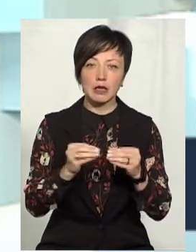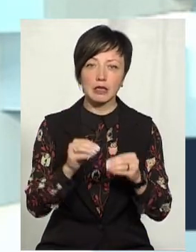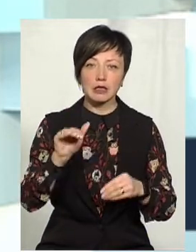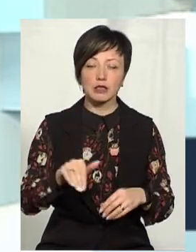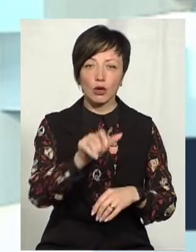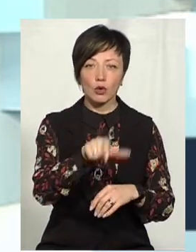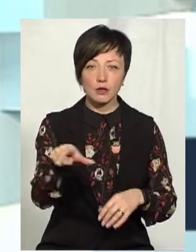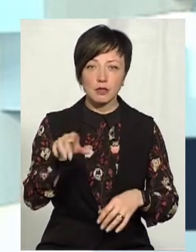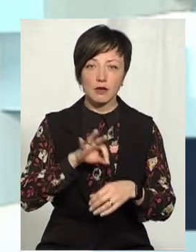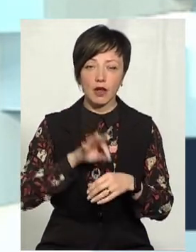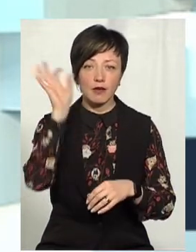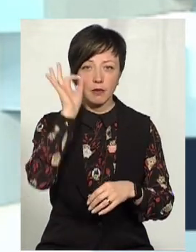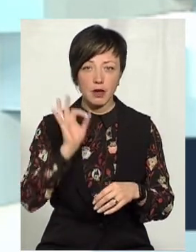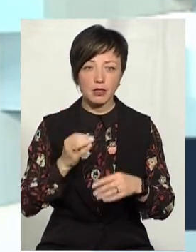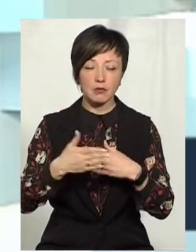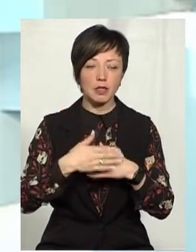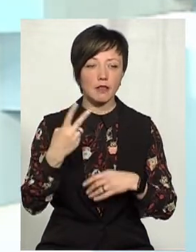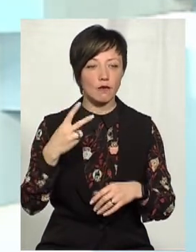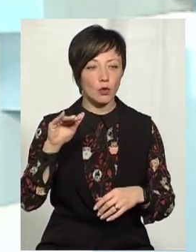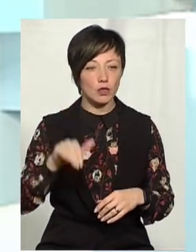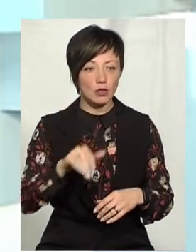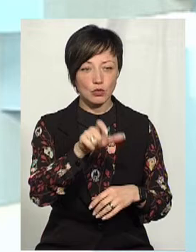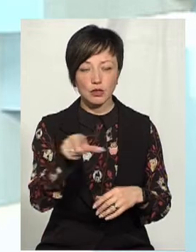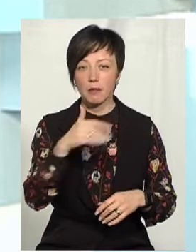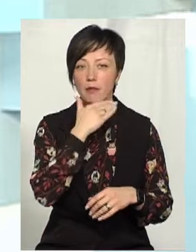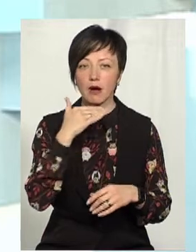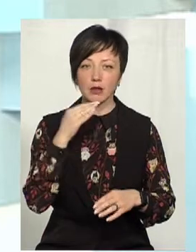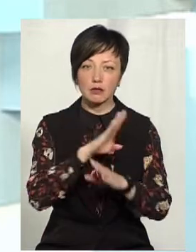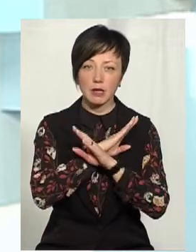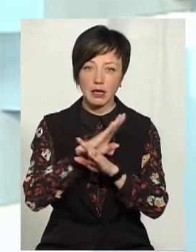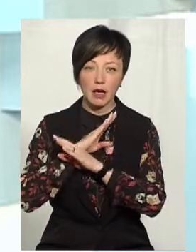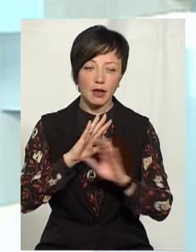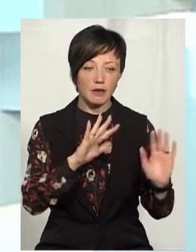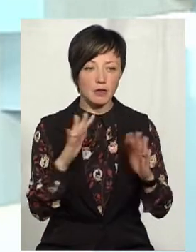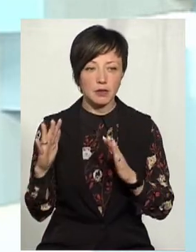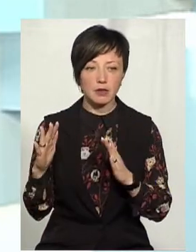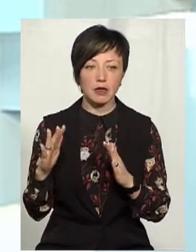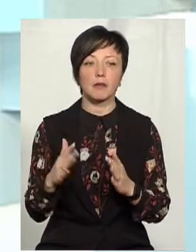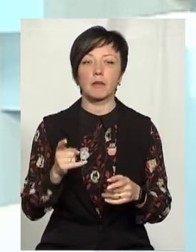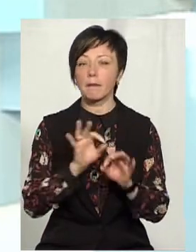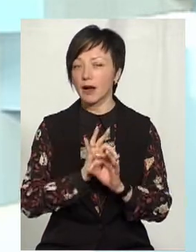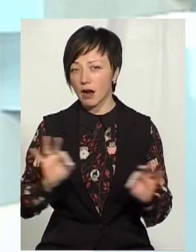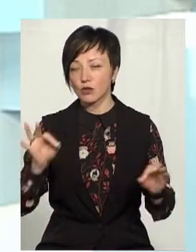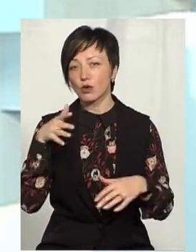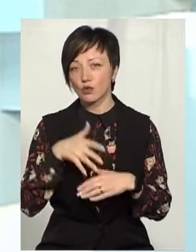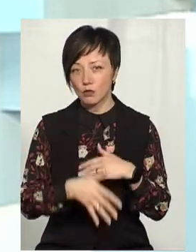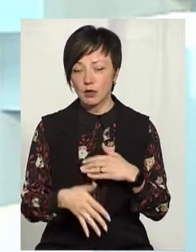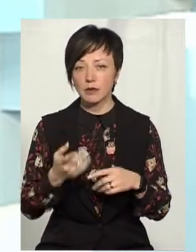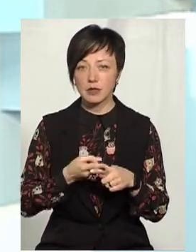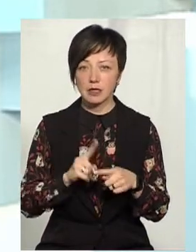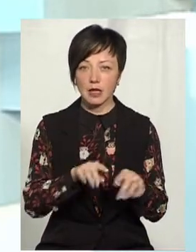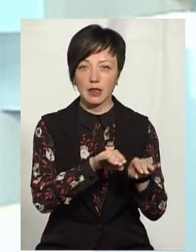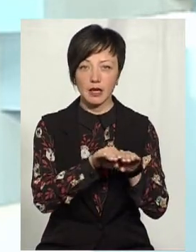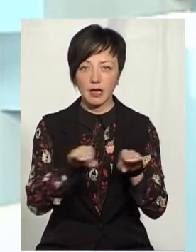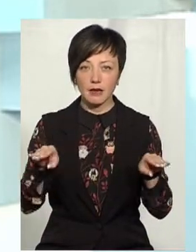осіб захворіло, в Німеччині це біля 2 тисяч осіб, багато смертельних випадків. Тому ми прекрасно розуміємо і розуміється на